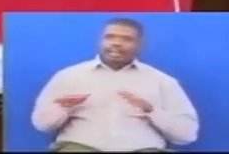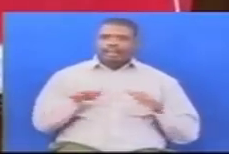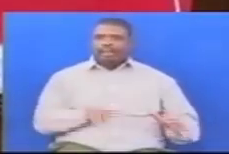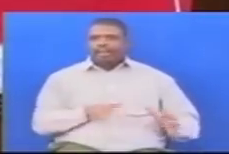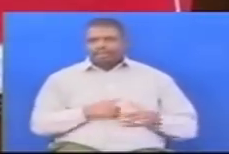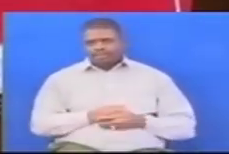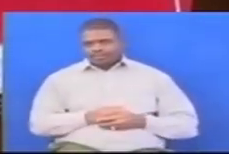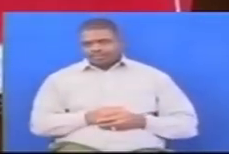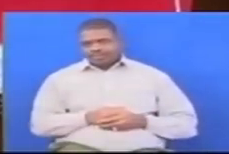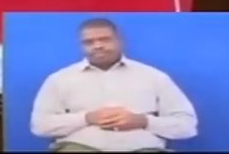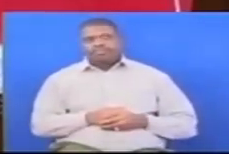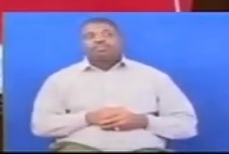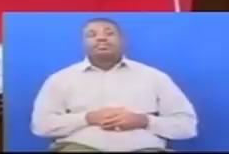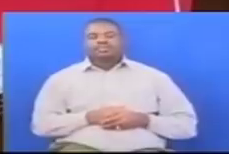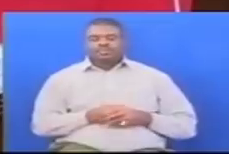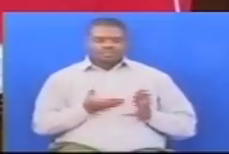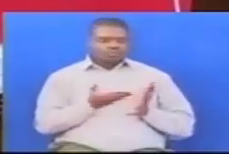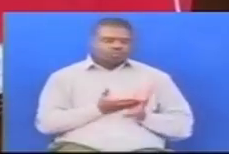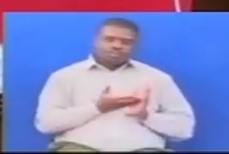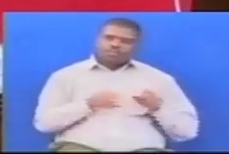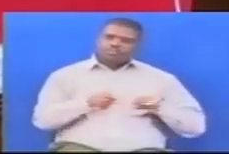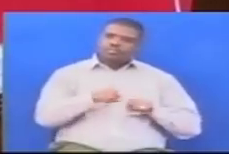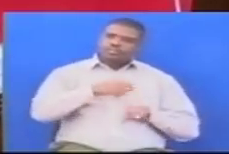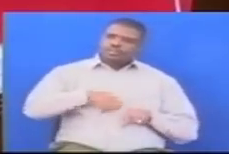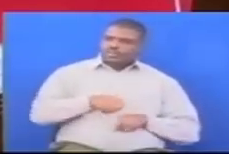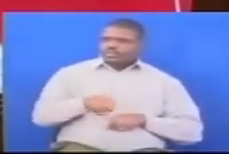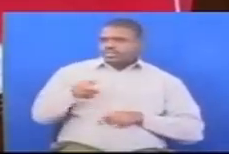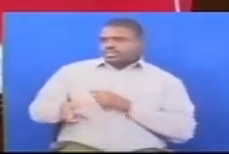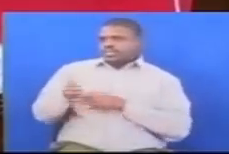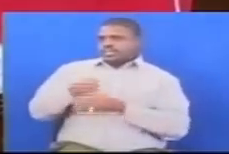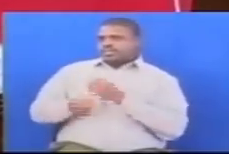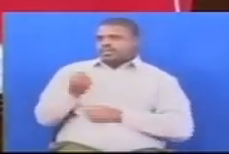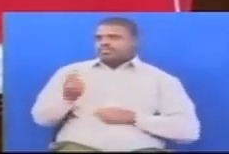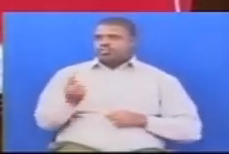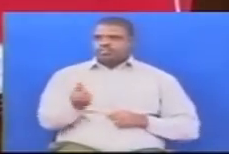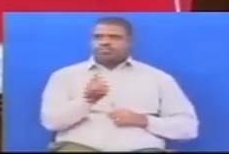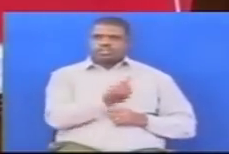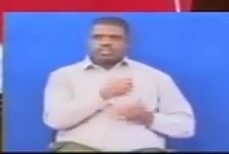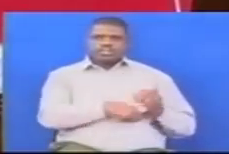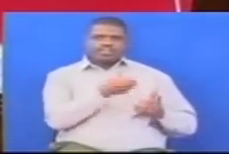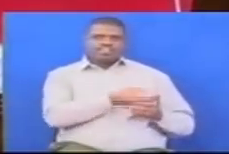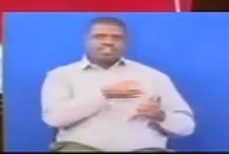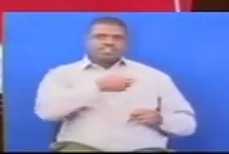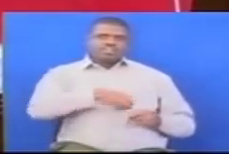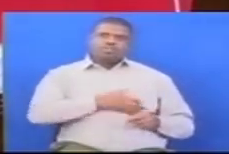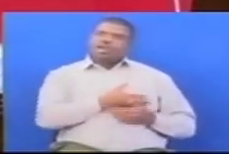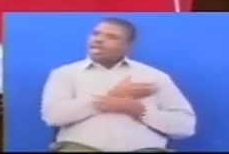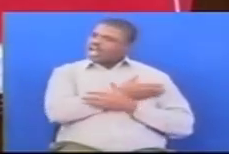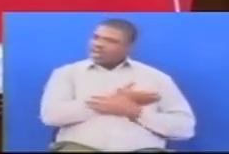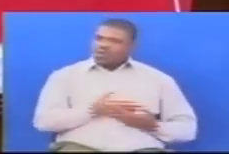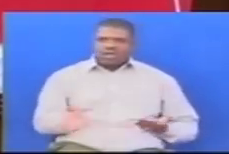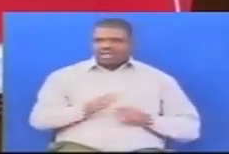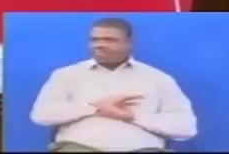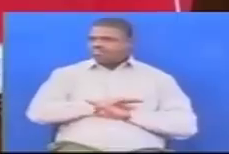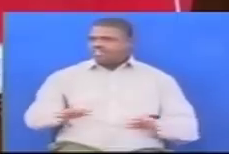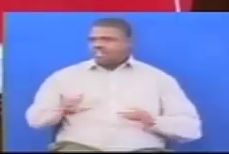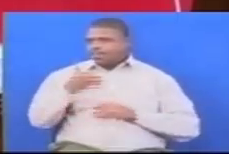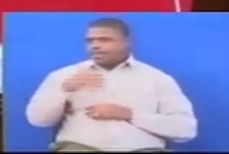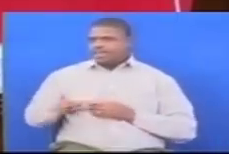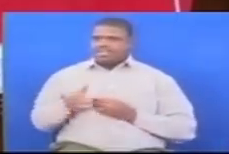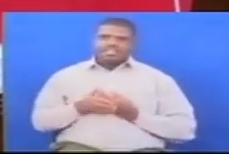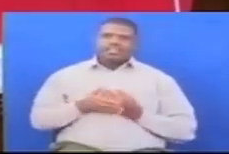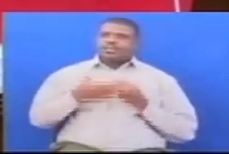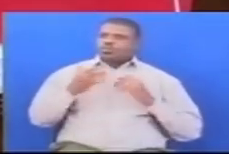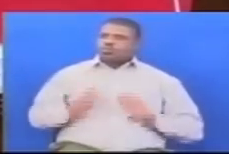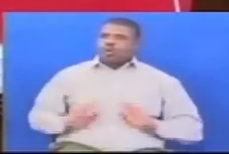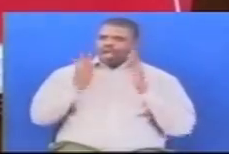Kwa hiyo nakuomba ndugu yangu, hata angalau kisima kimoja kimoja katika vijiji vyangu, hawana kabisa maji. Maji ni